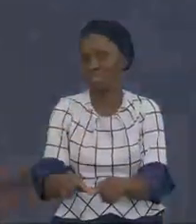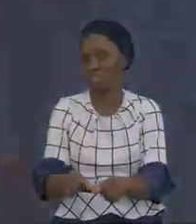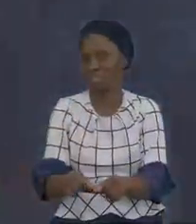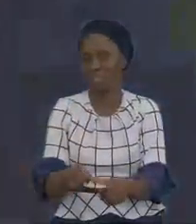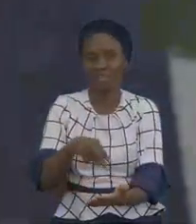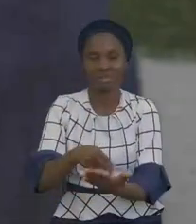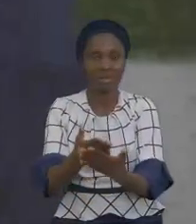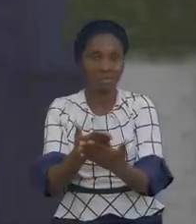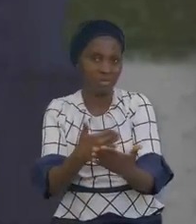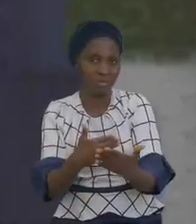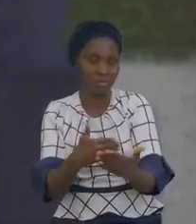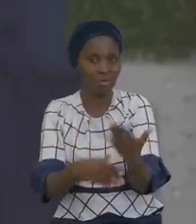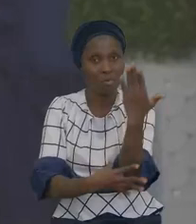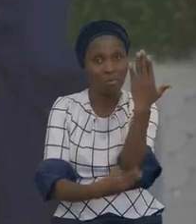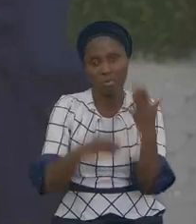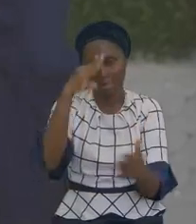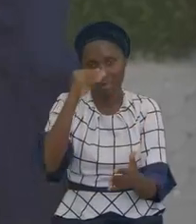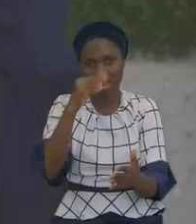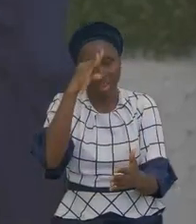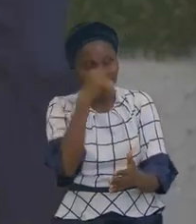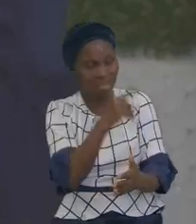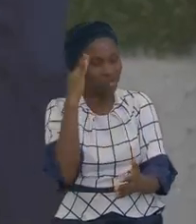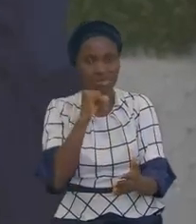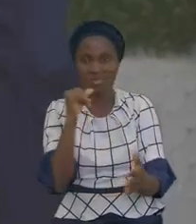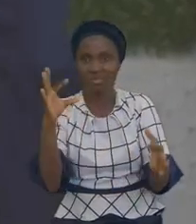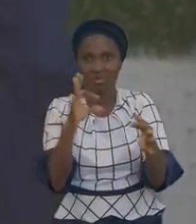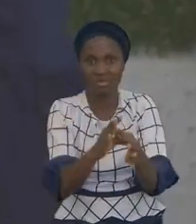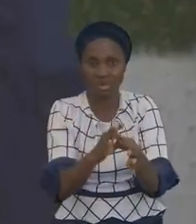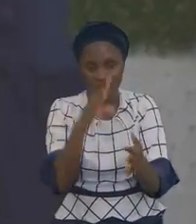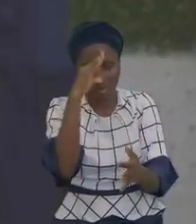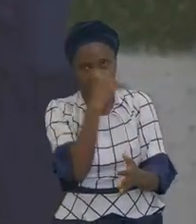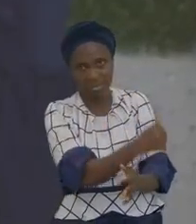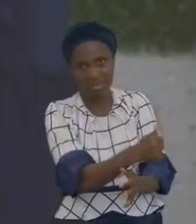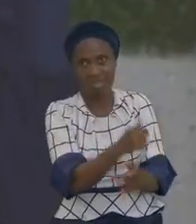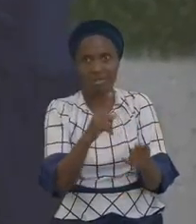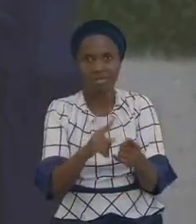Il ne va pas s'associer à ceux qui ne réussissent jamais bien dans la vie.